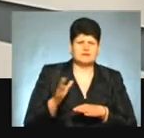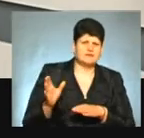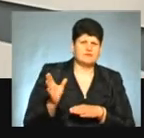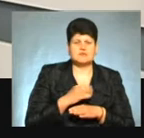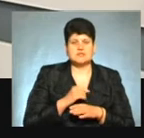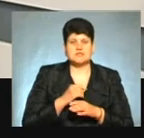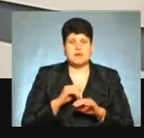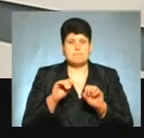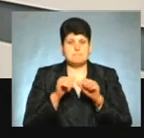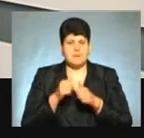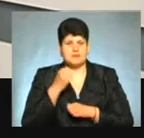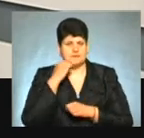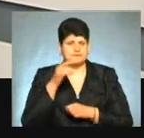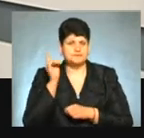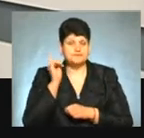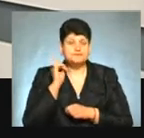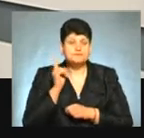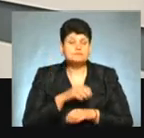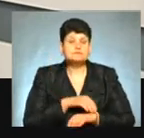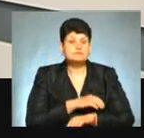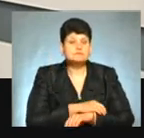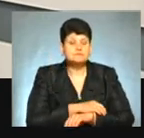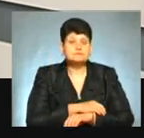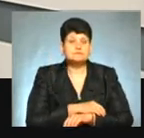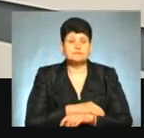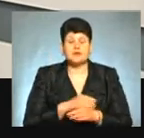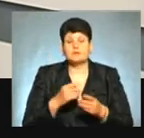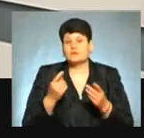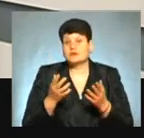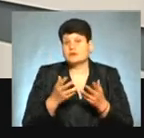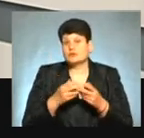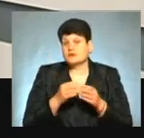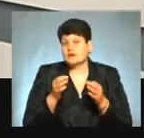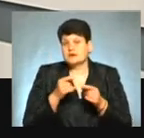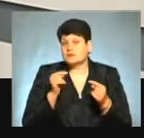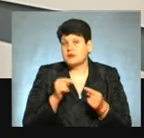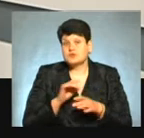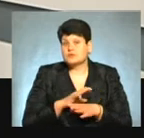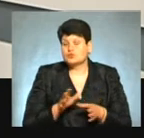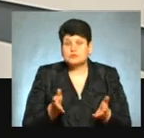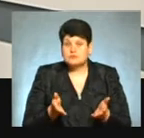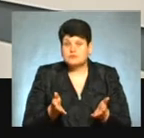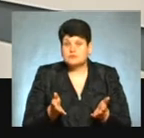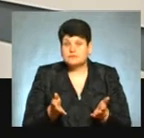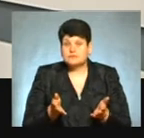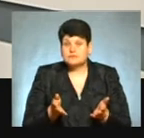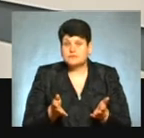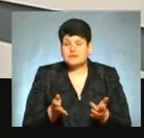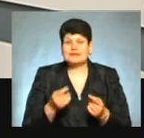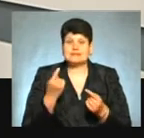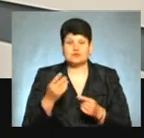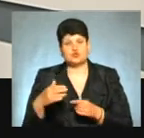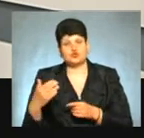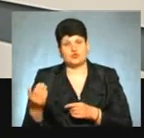ті пам'ятники імперського минулого, і, в принципі, по великому рахунку, жодних заперечень не було. Ось. З